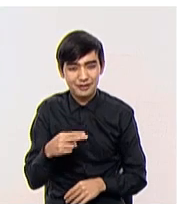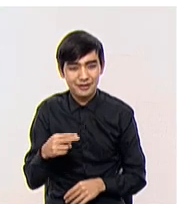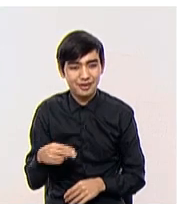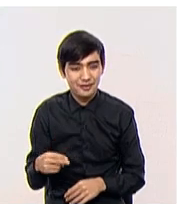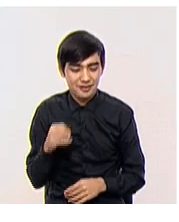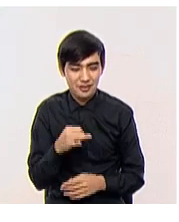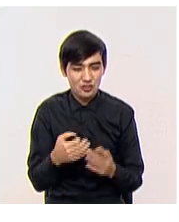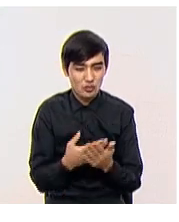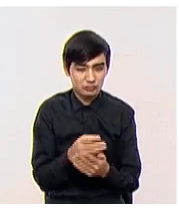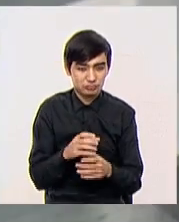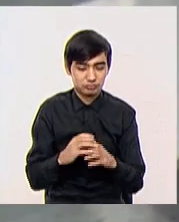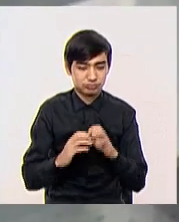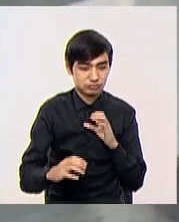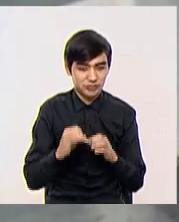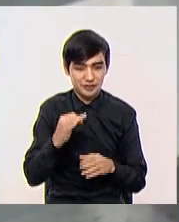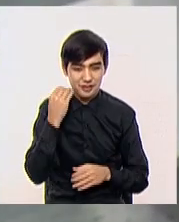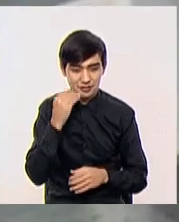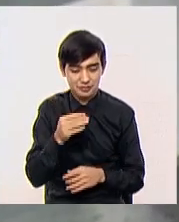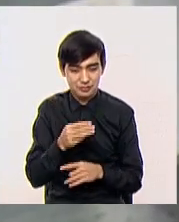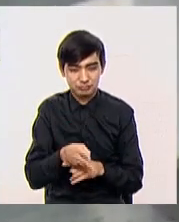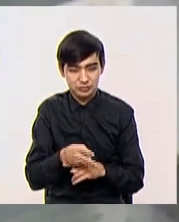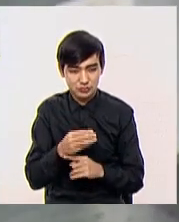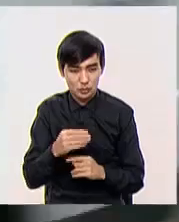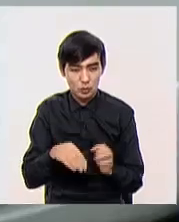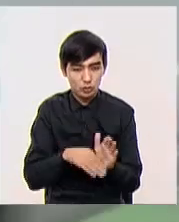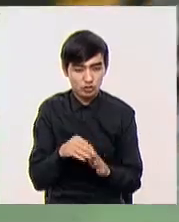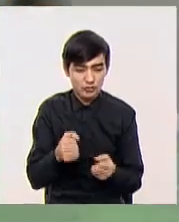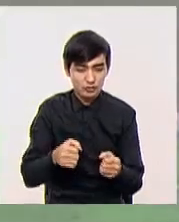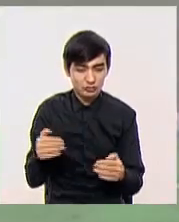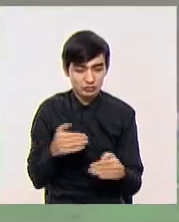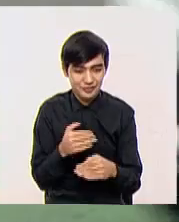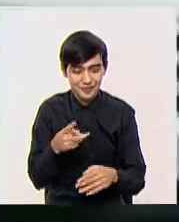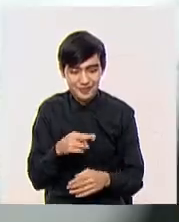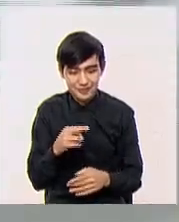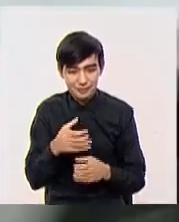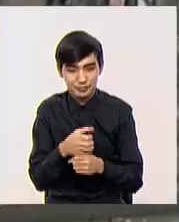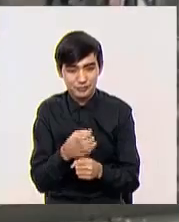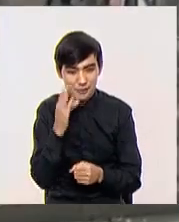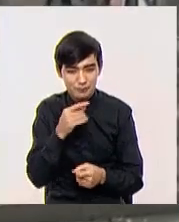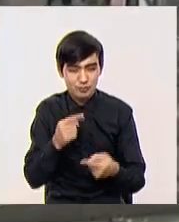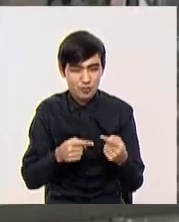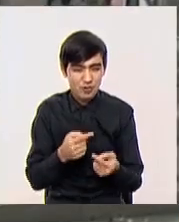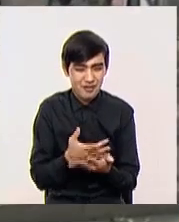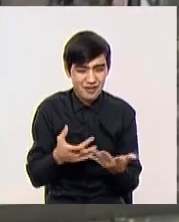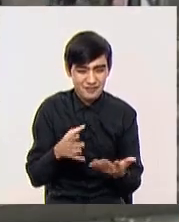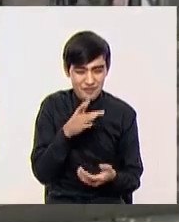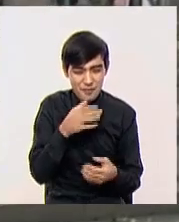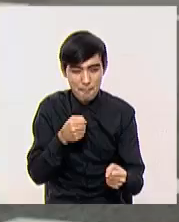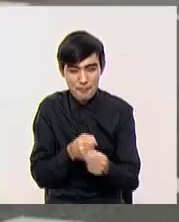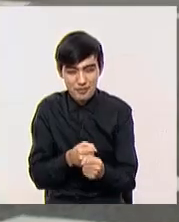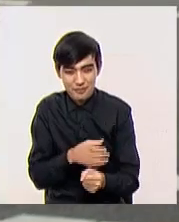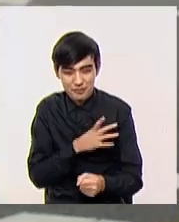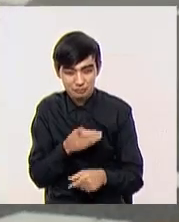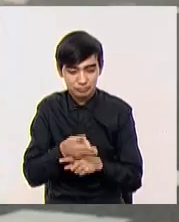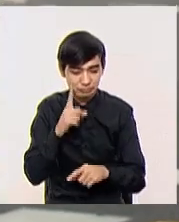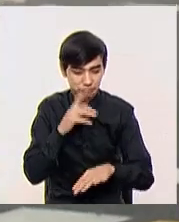только удлиненный дизайн и улучшенное качество записи автодвижения. Благодаря этому должны сократиться все спорные моменты во время ДТП.